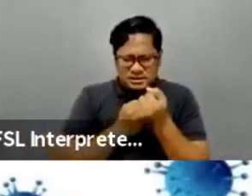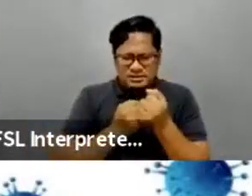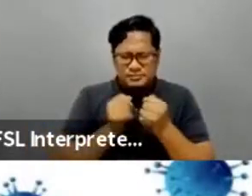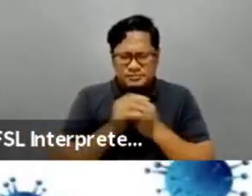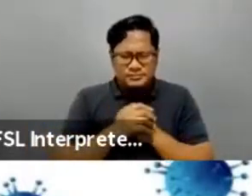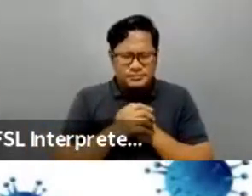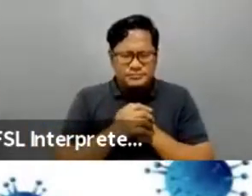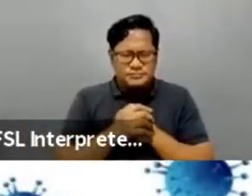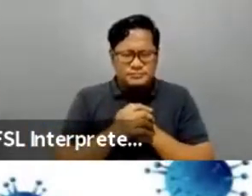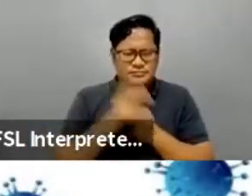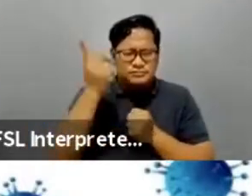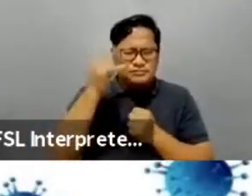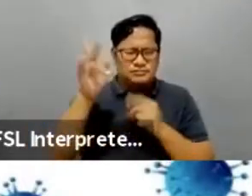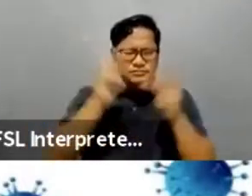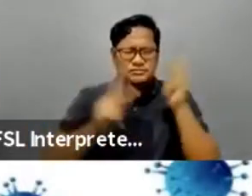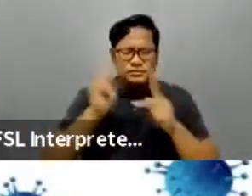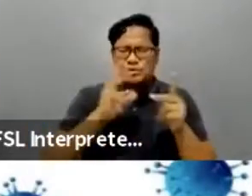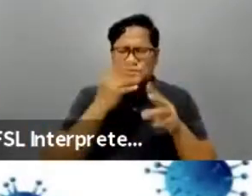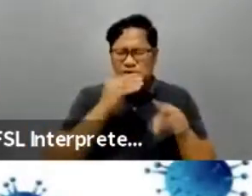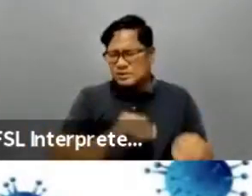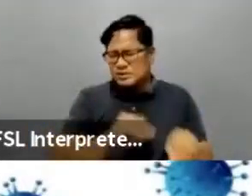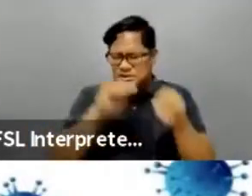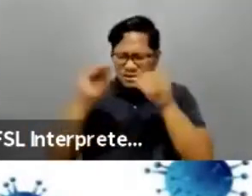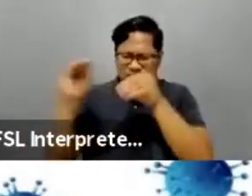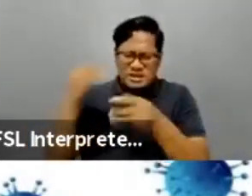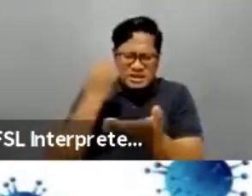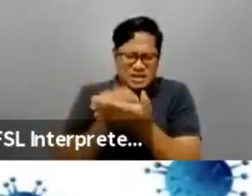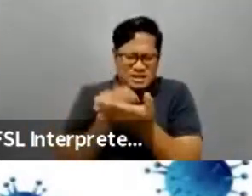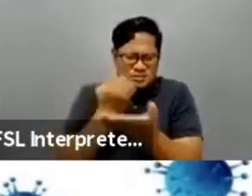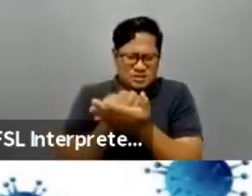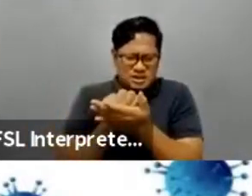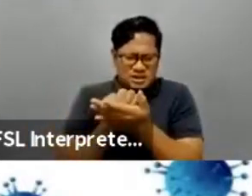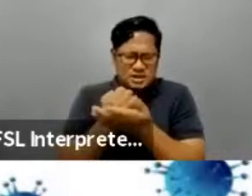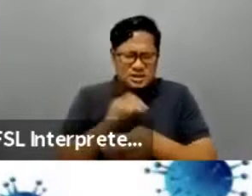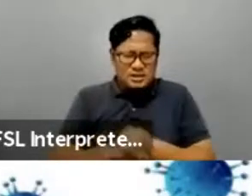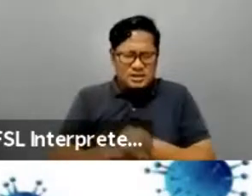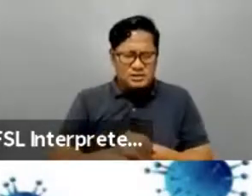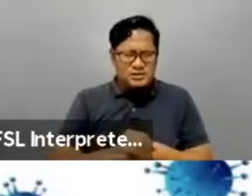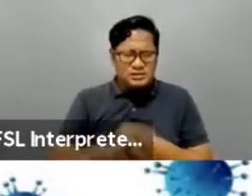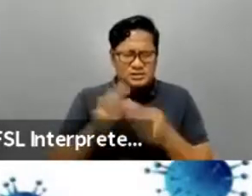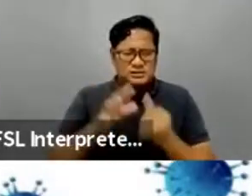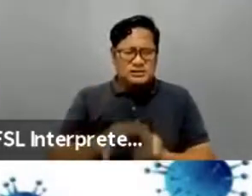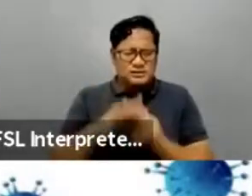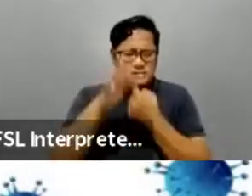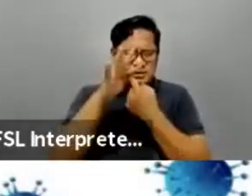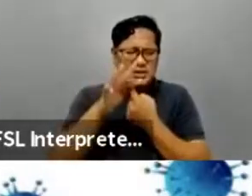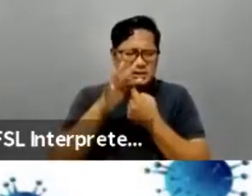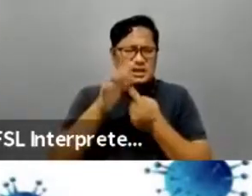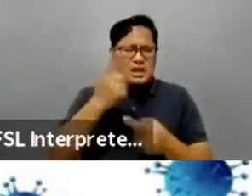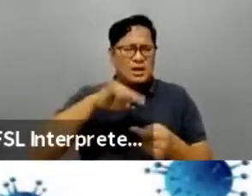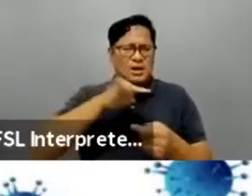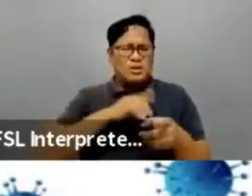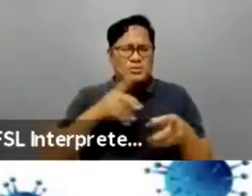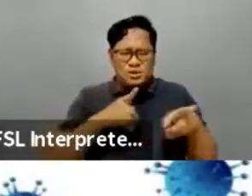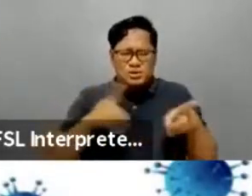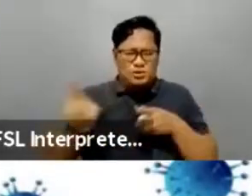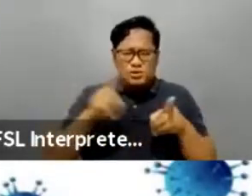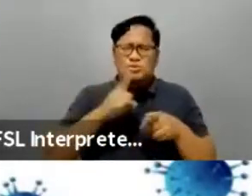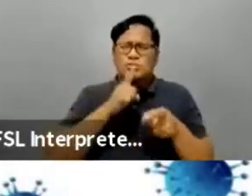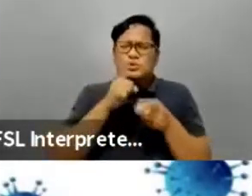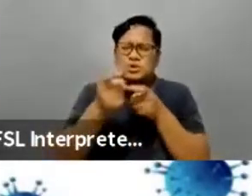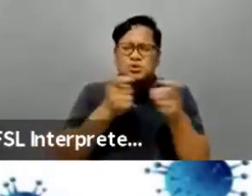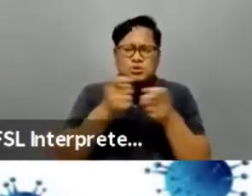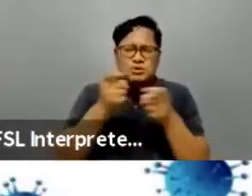mga tao na na-displace economically sa mga ginawa nating paraan para makontrol